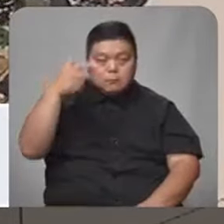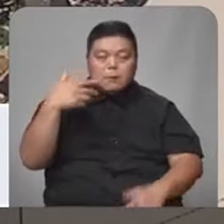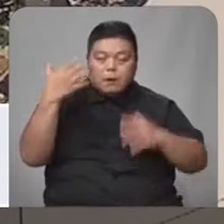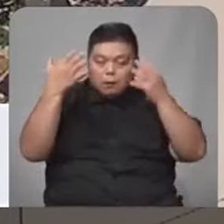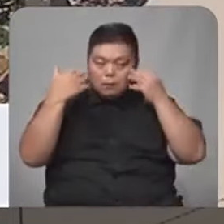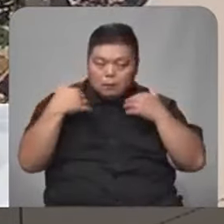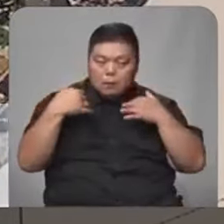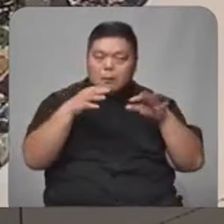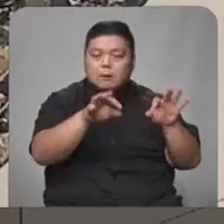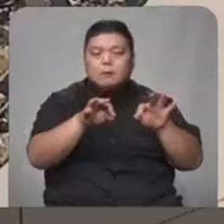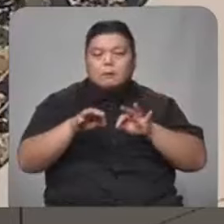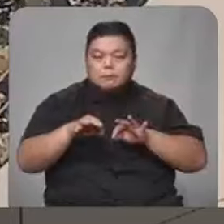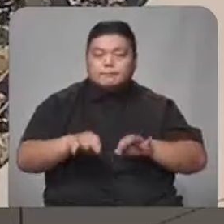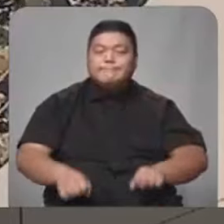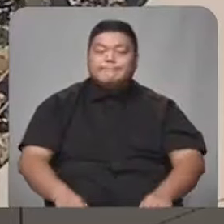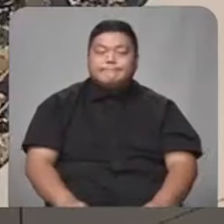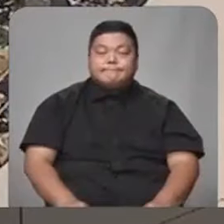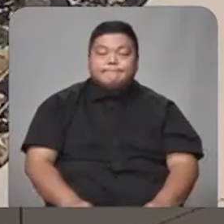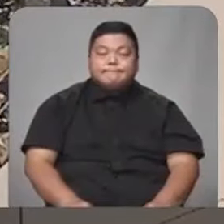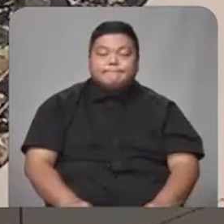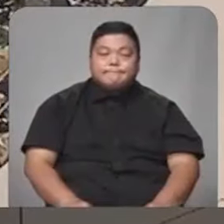계속될 전망입니다 김영준